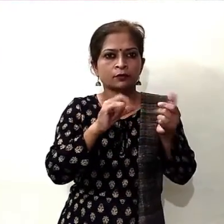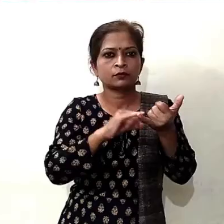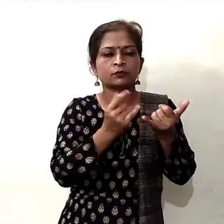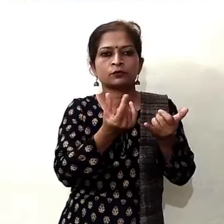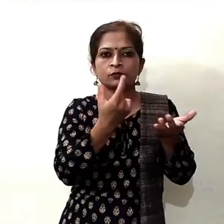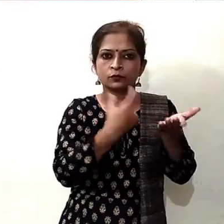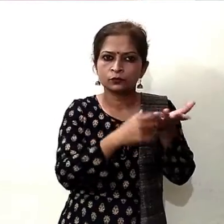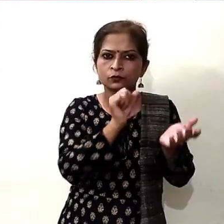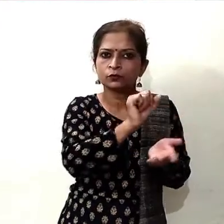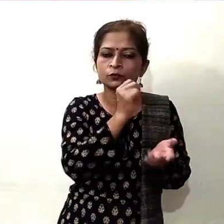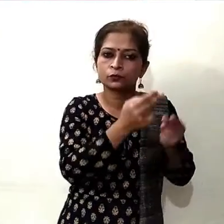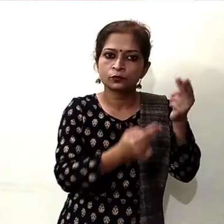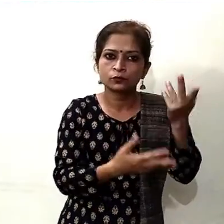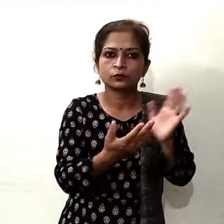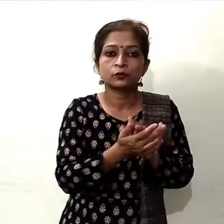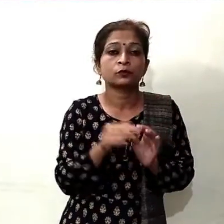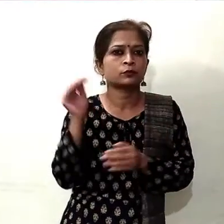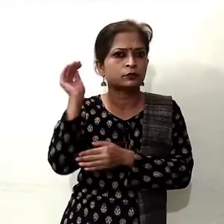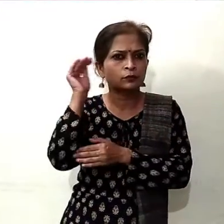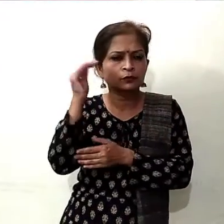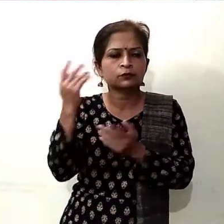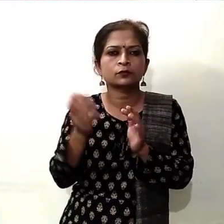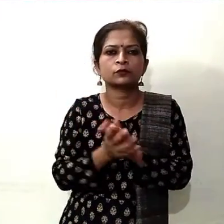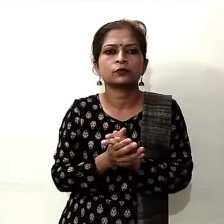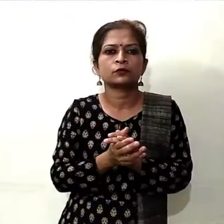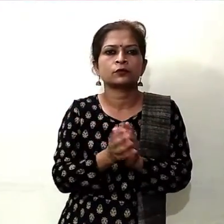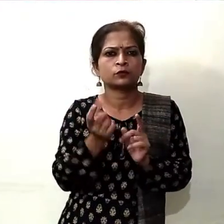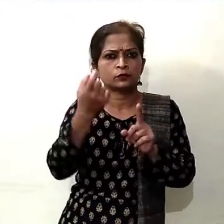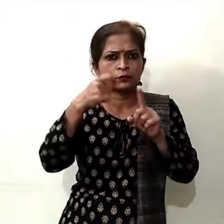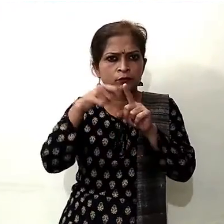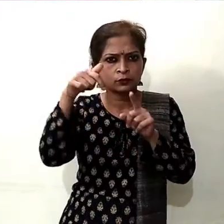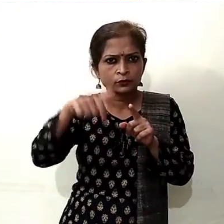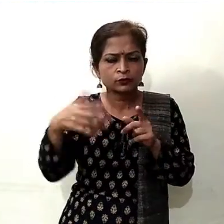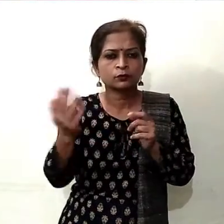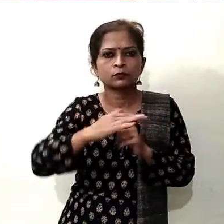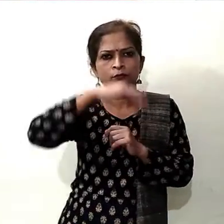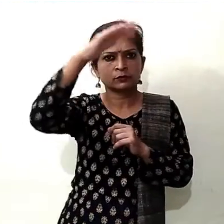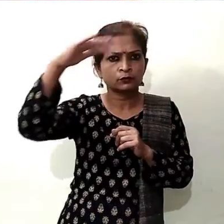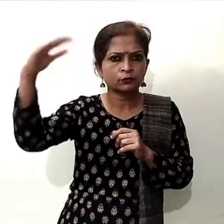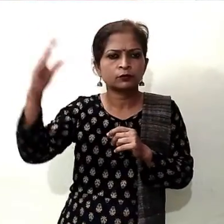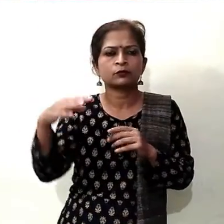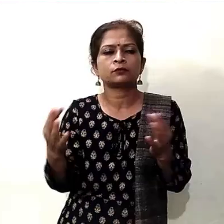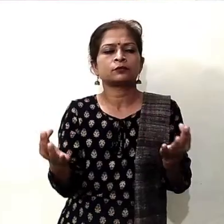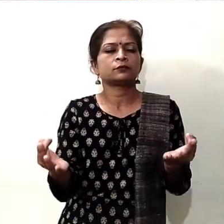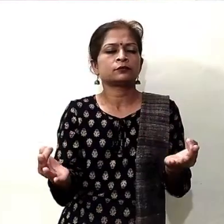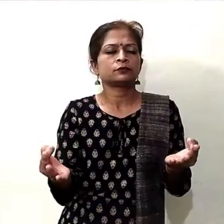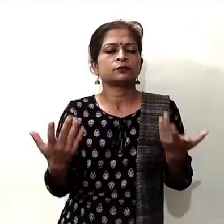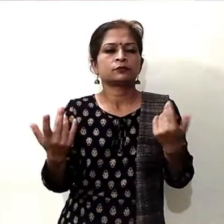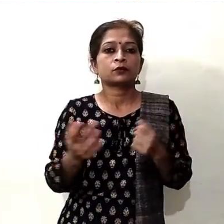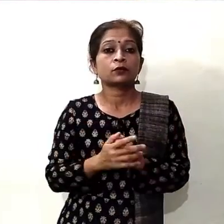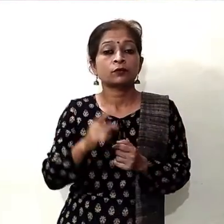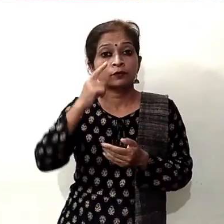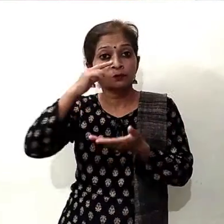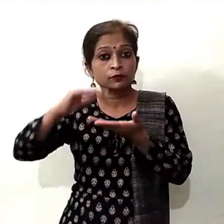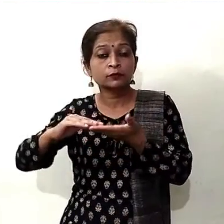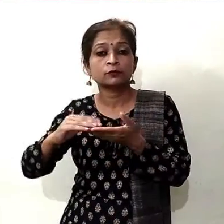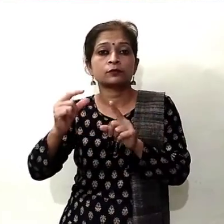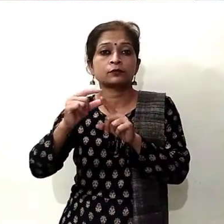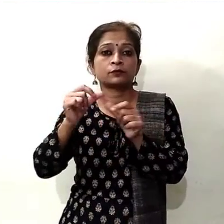शिव जी यहीं उत्तराखंड हिमालय में तपस्या में बैठे हुए थे, शांत बैठे हुए। तो माँ पार्वती कौतूहलवश